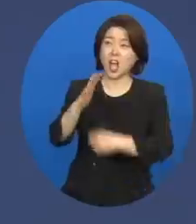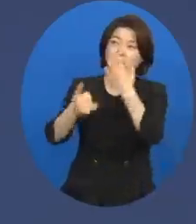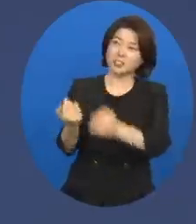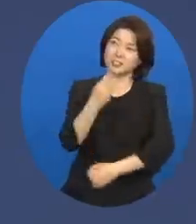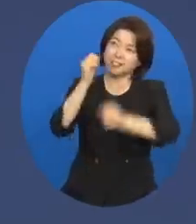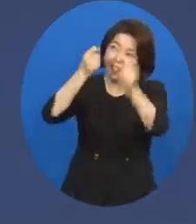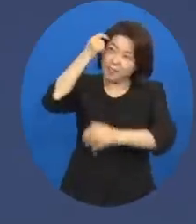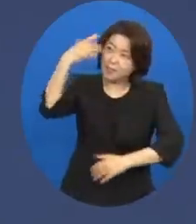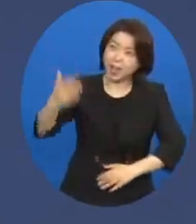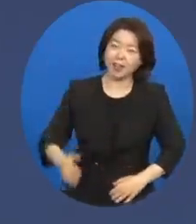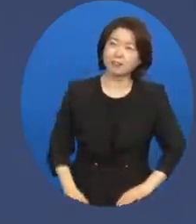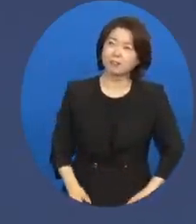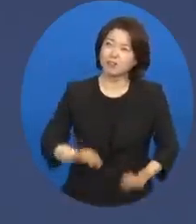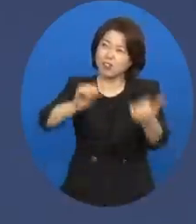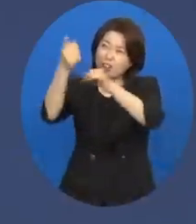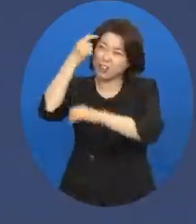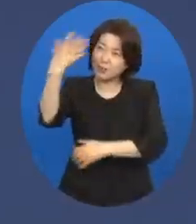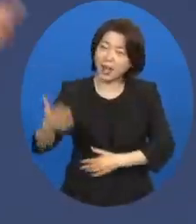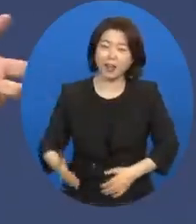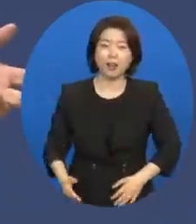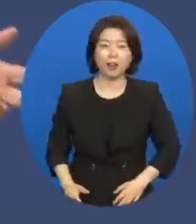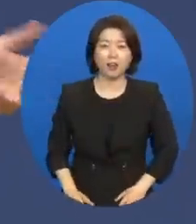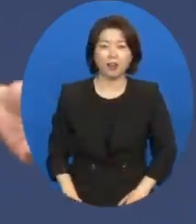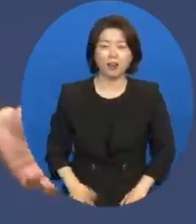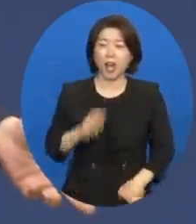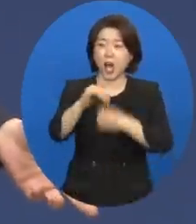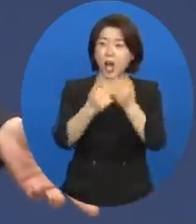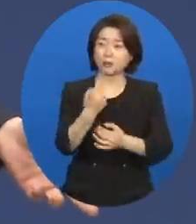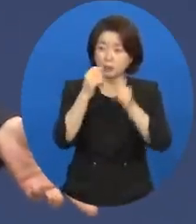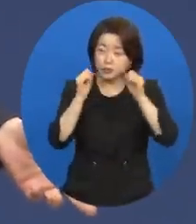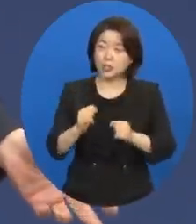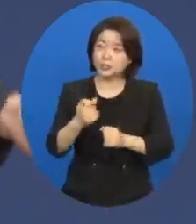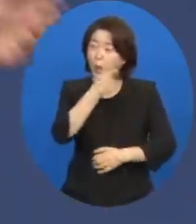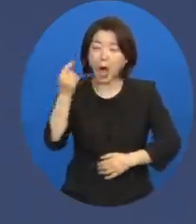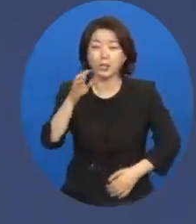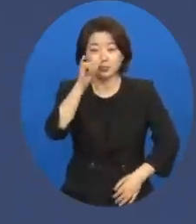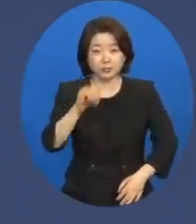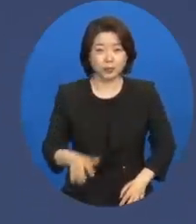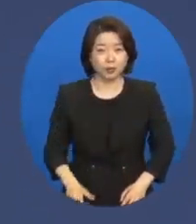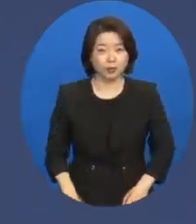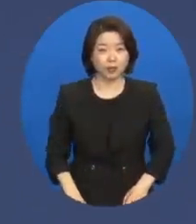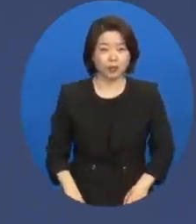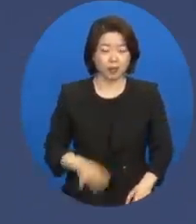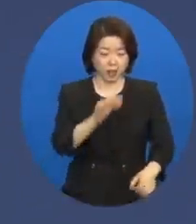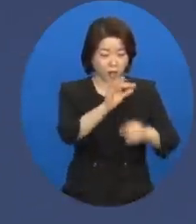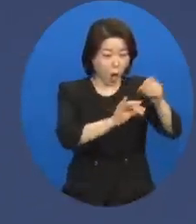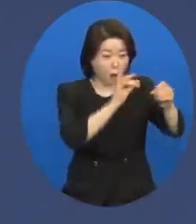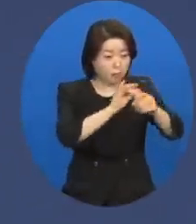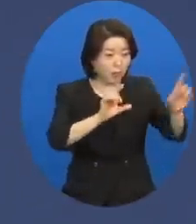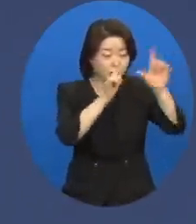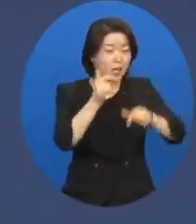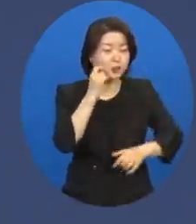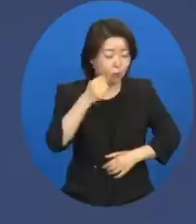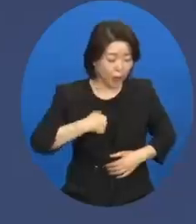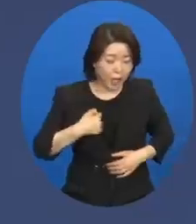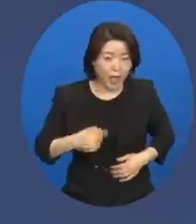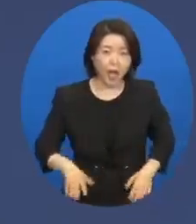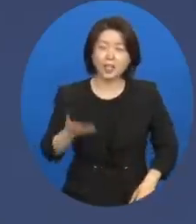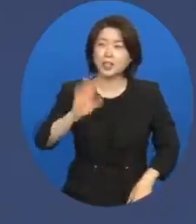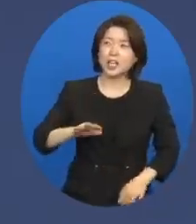살아계시나이까 돌아가셨나이까 하나님 생사 확인을 지가 해. 아니 100년도 못 사는 주제에